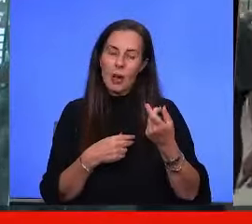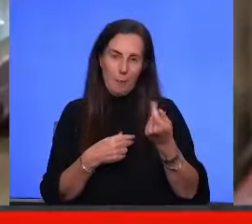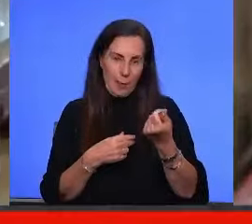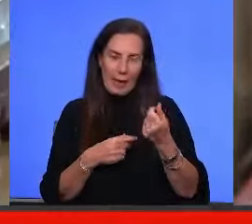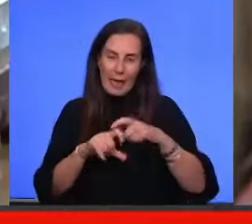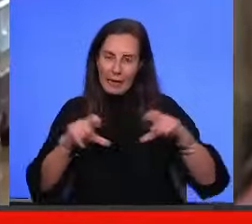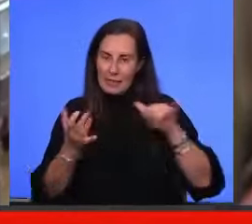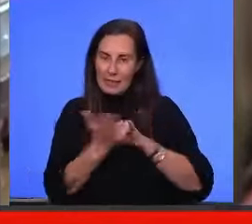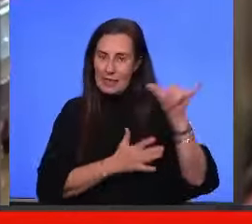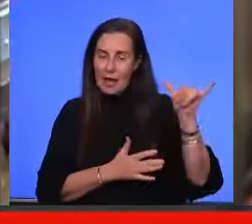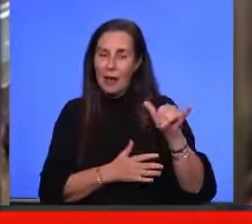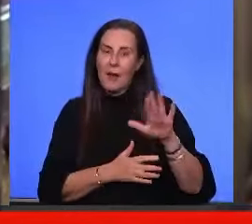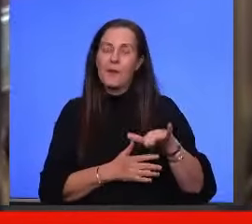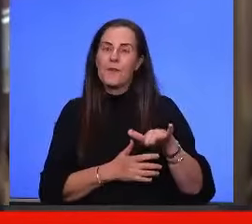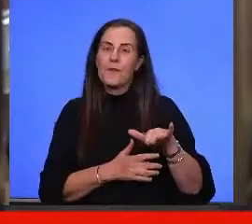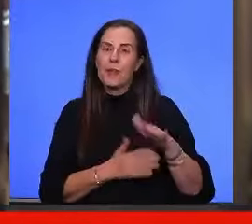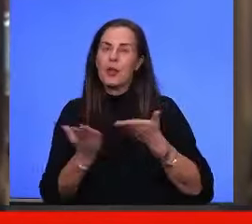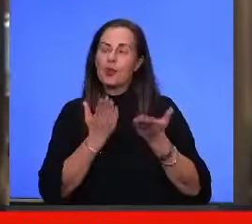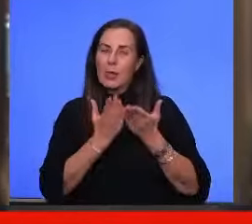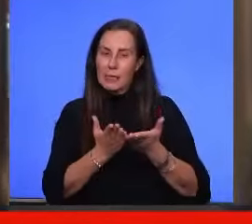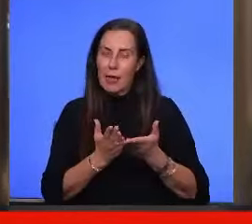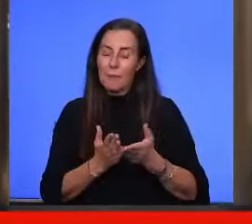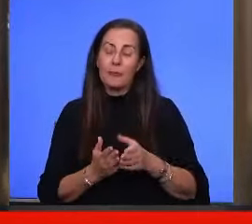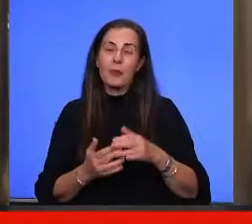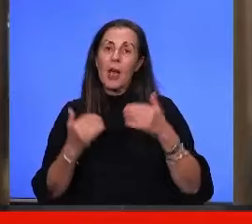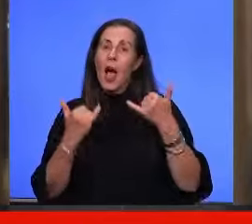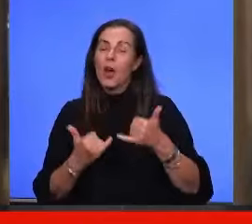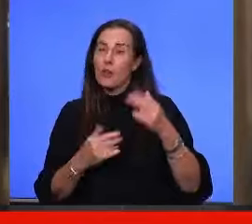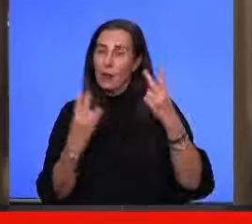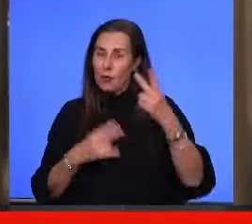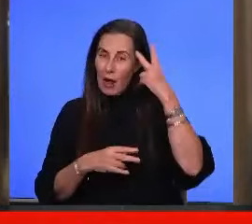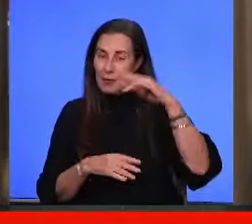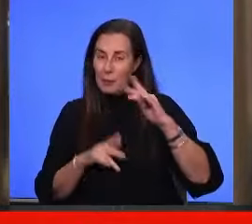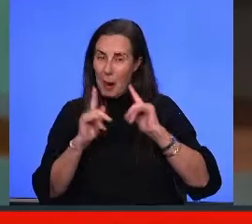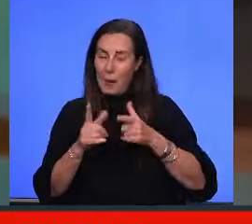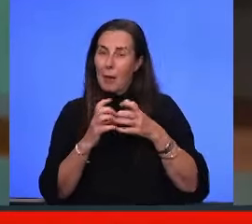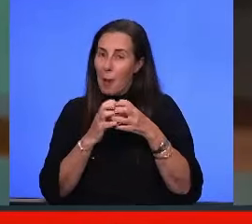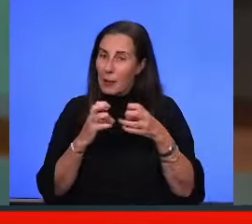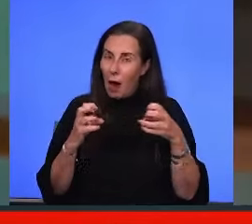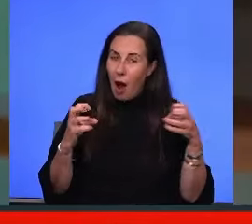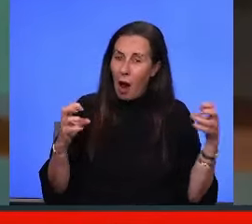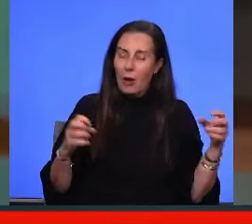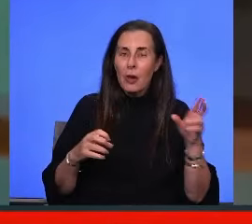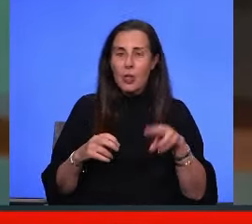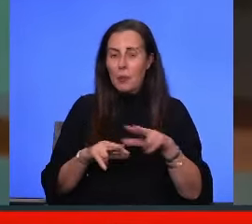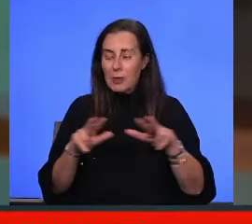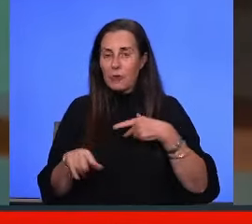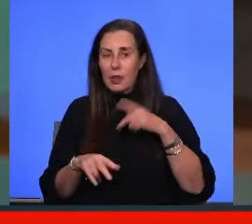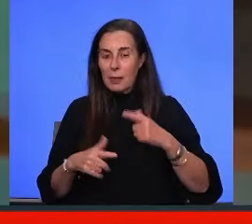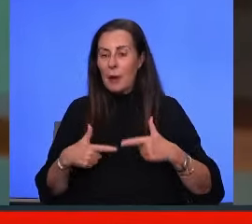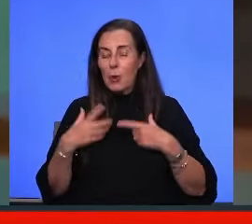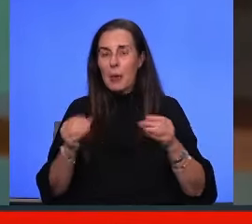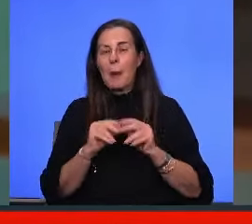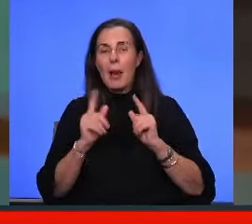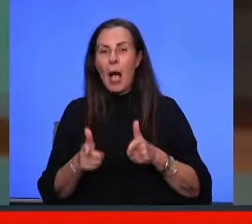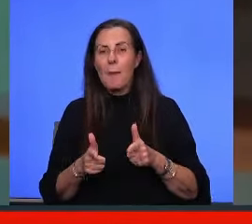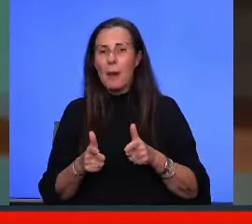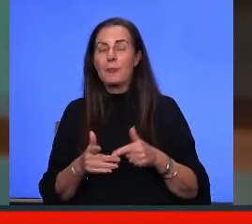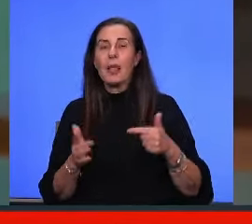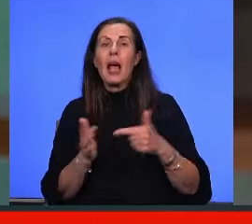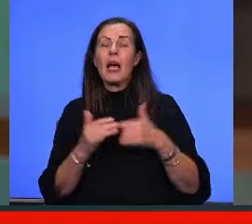טיסה, ולשירותי סיוע. עכשיו, חשוב להבין שככל שהמלחמה מתארכת, יש כאן מצב שאנחנו צריכים לחיות לצד המלחמה.